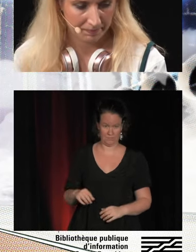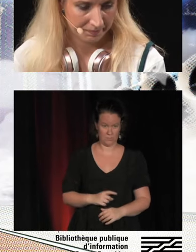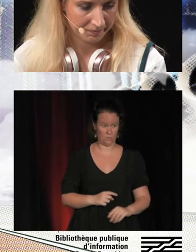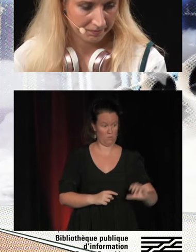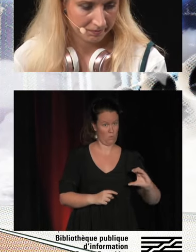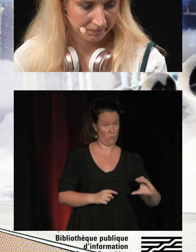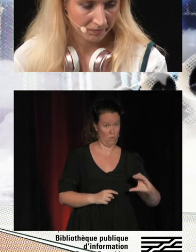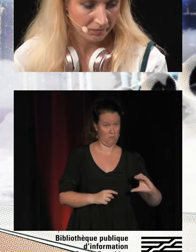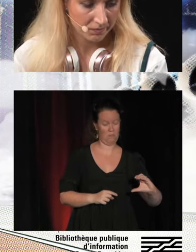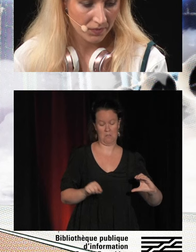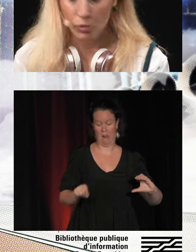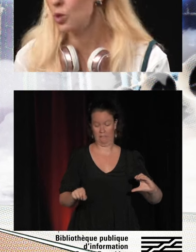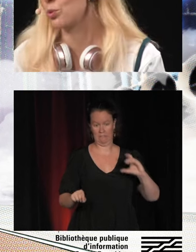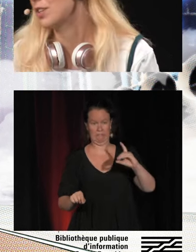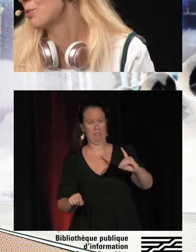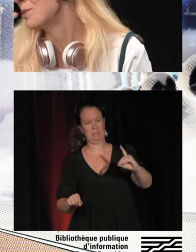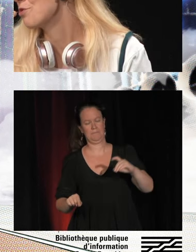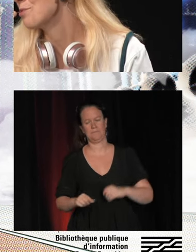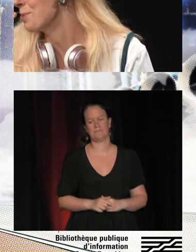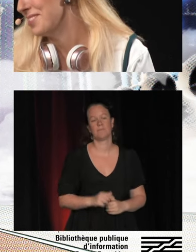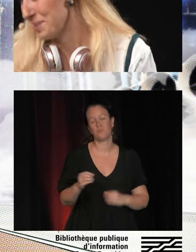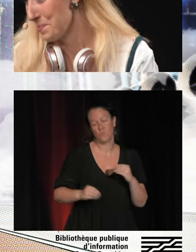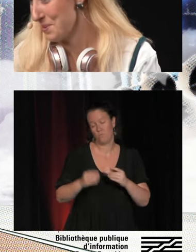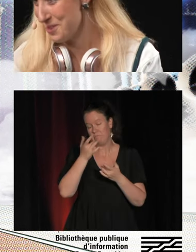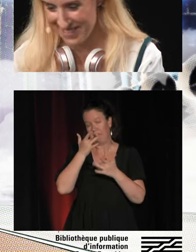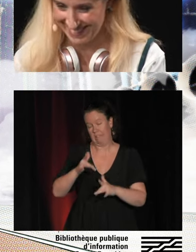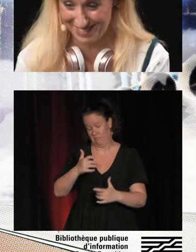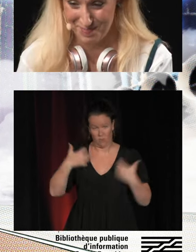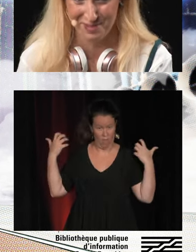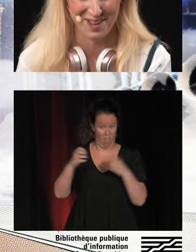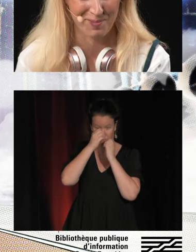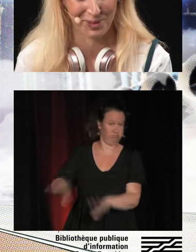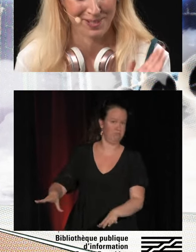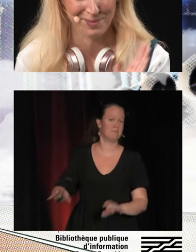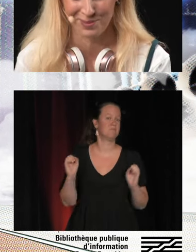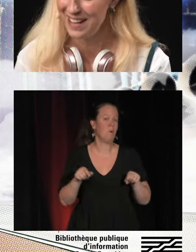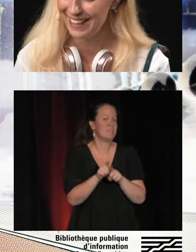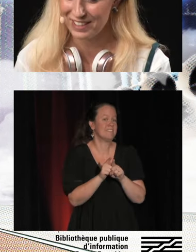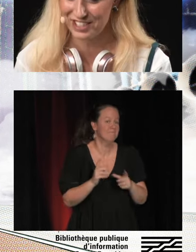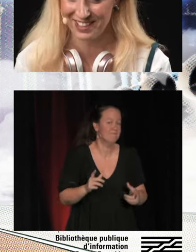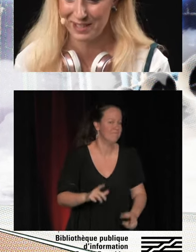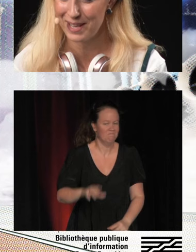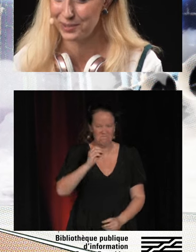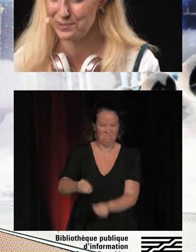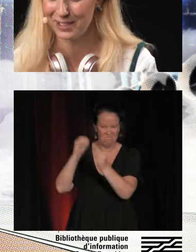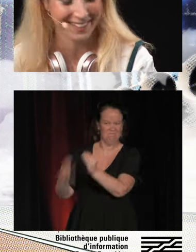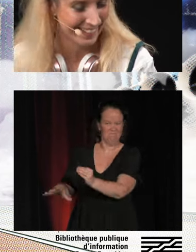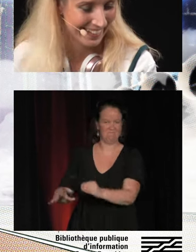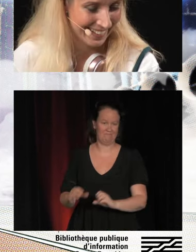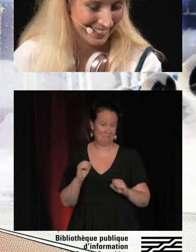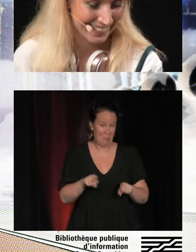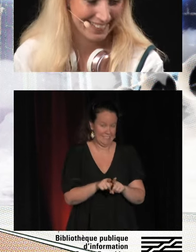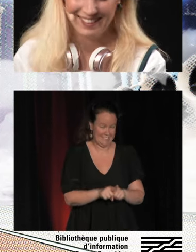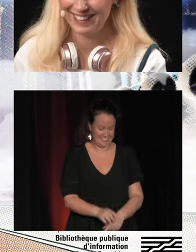D. Ou quand tu rage quit le jeu aussi, tu peux le faire en mode non mais c'est bon, j'en ai marre de